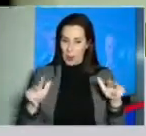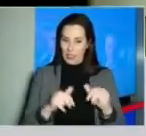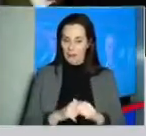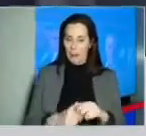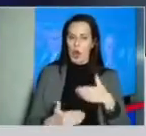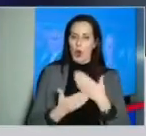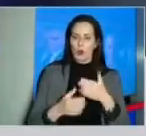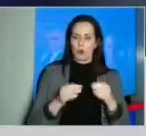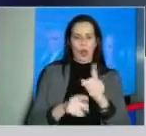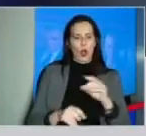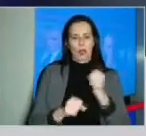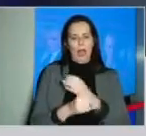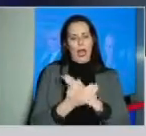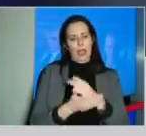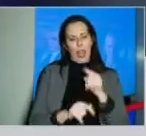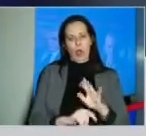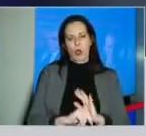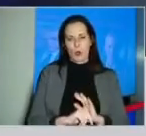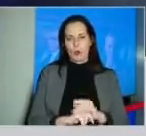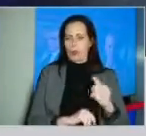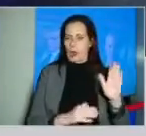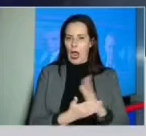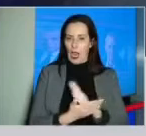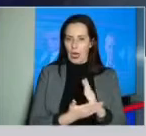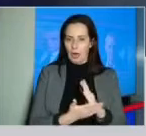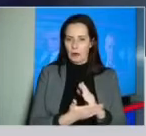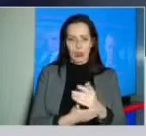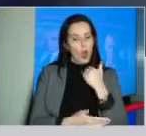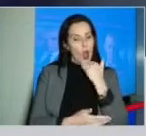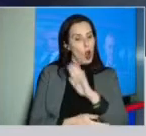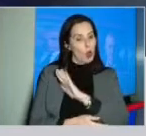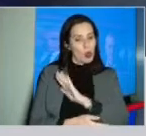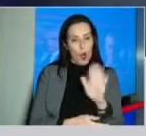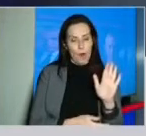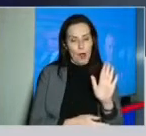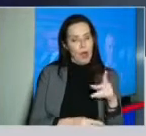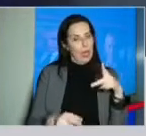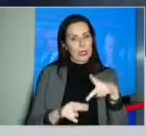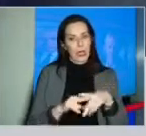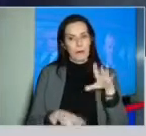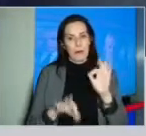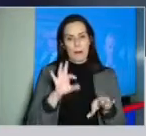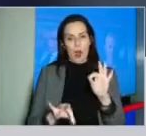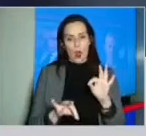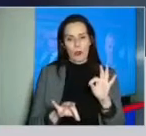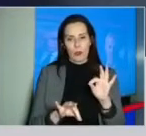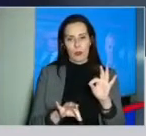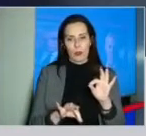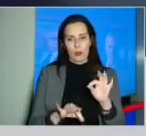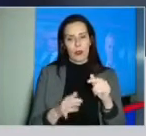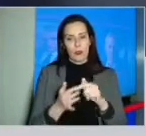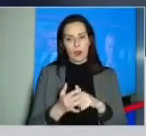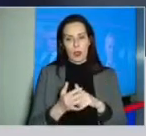היועץ המשפטי לא יעשה החלטה שכזו, כי זאת תהיה החלטה לא טובה מבחינתו להתערב במערכת הבחירות, ובעצם אולי לקבוע